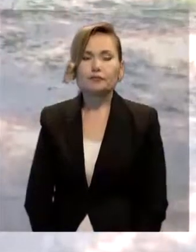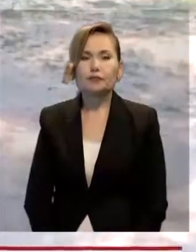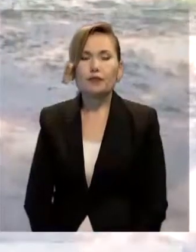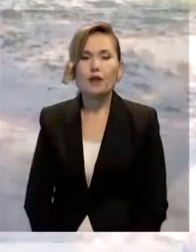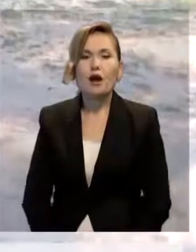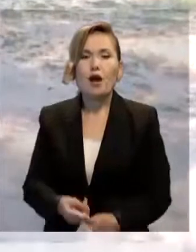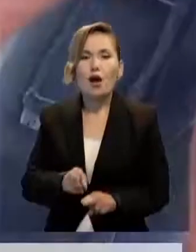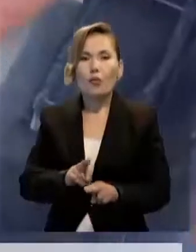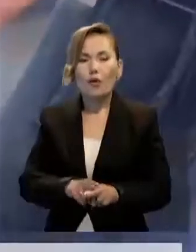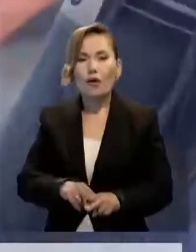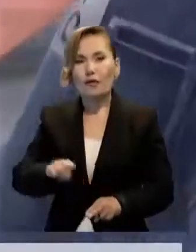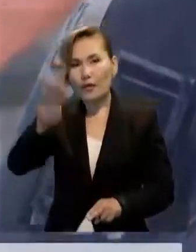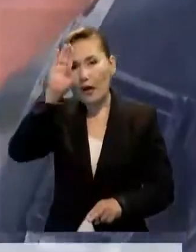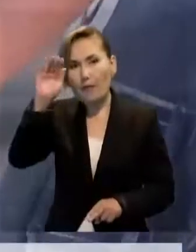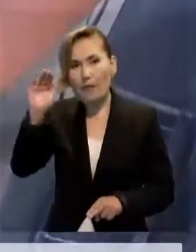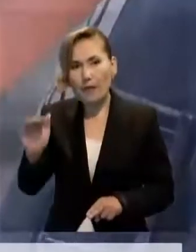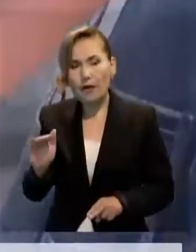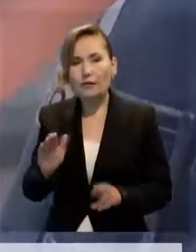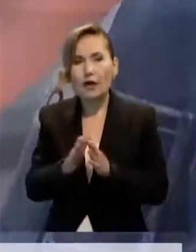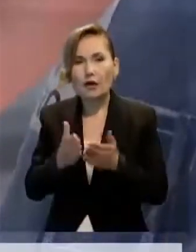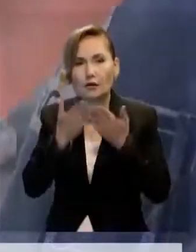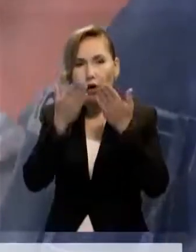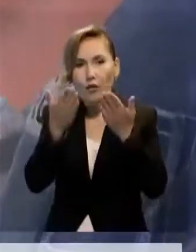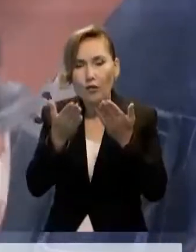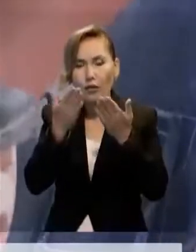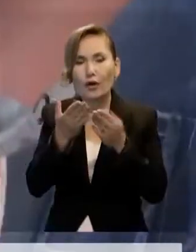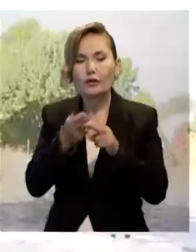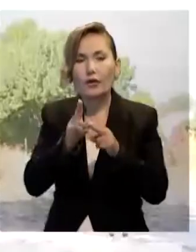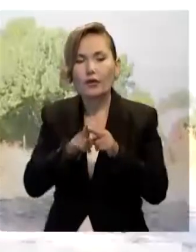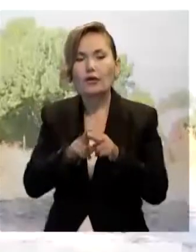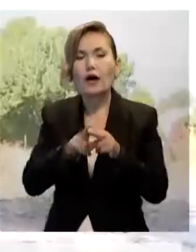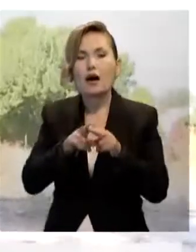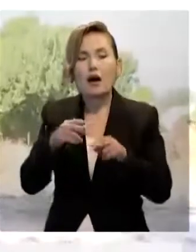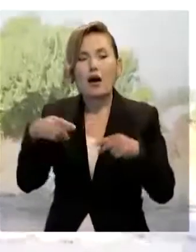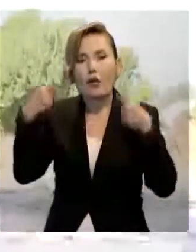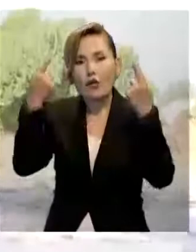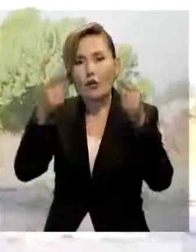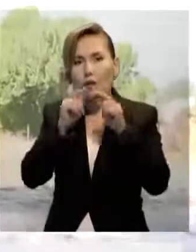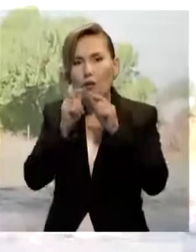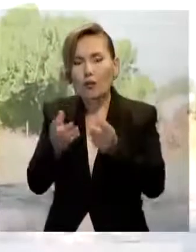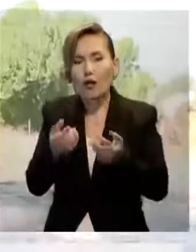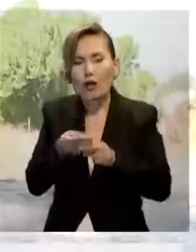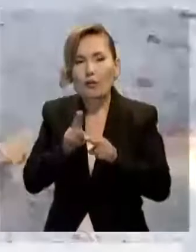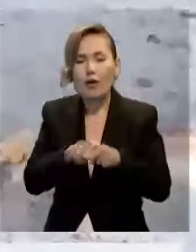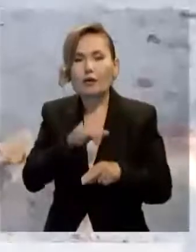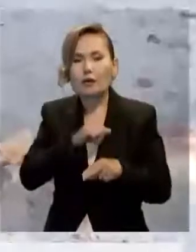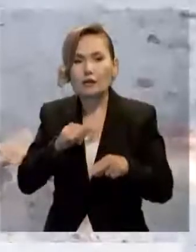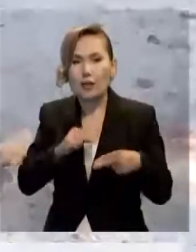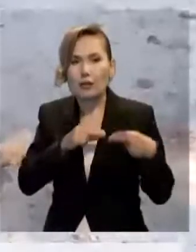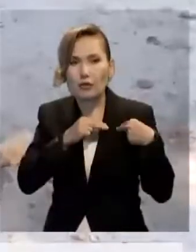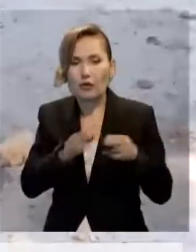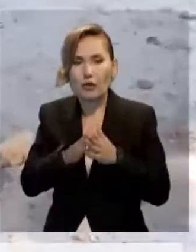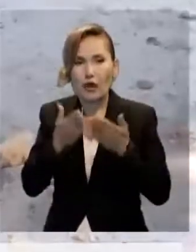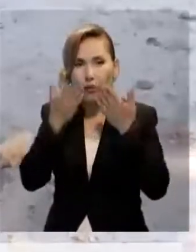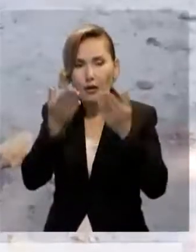Бұл Әлиханның кітап оқып тапқан алғашқы малы. Қолы қалт етсе болды, қозысына жем суын беріп жағдайын жасайды. Өз еңбегімен тапқандықтан болса керек, қоңыр